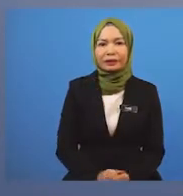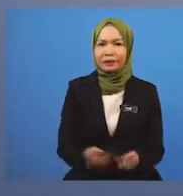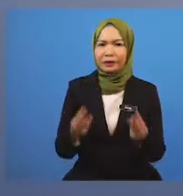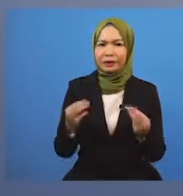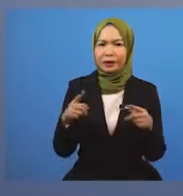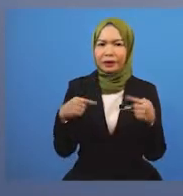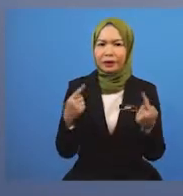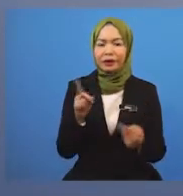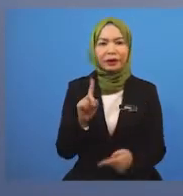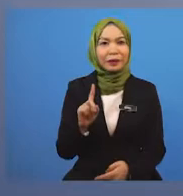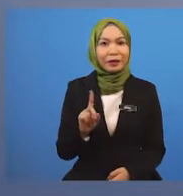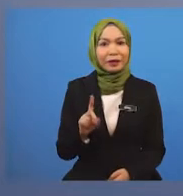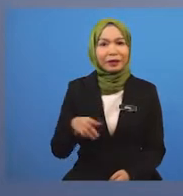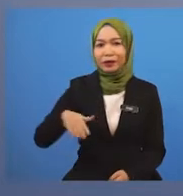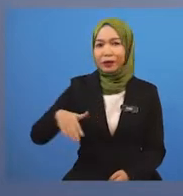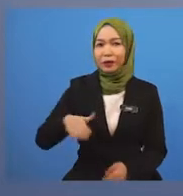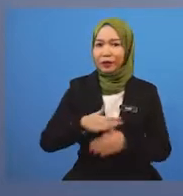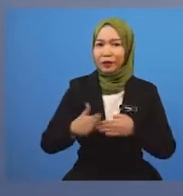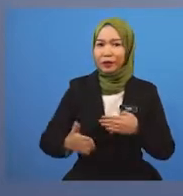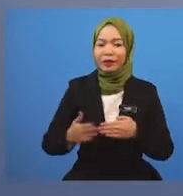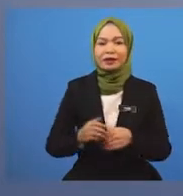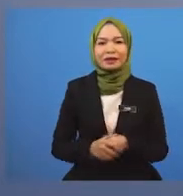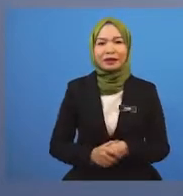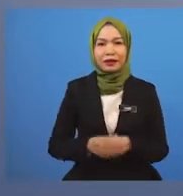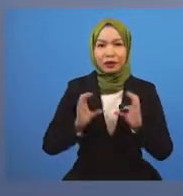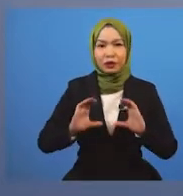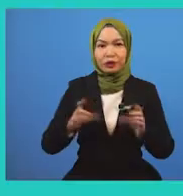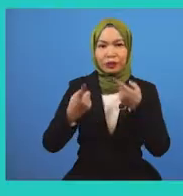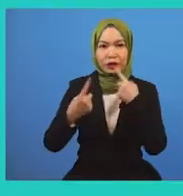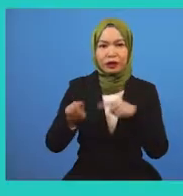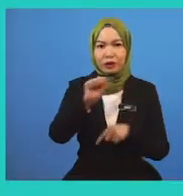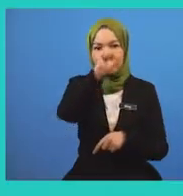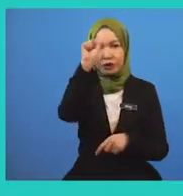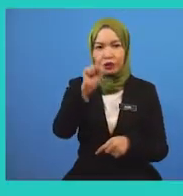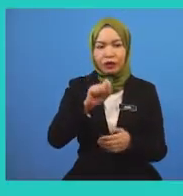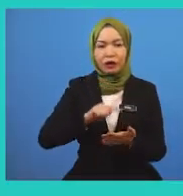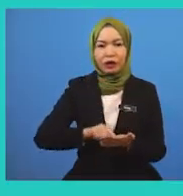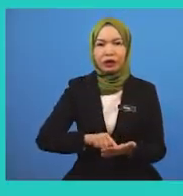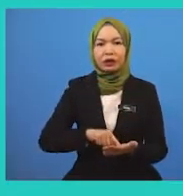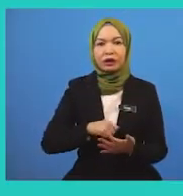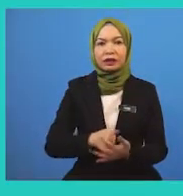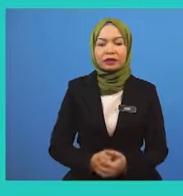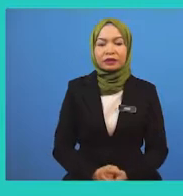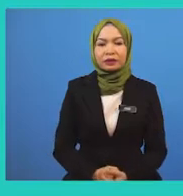ke mana tu? Belum habis lagi ni. Cuba jawab soalan ini pula.